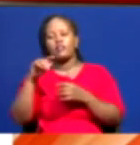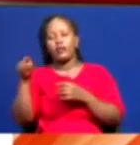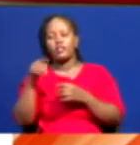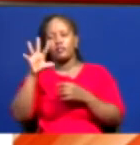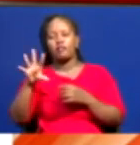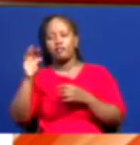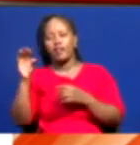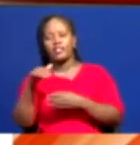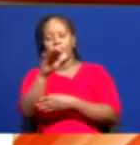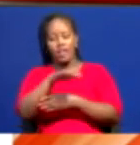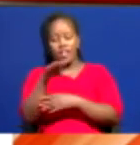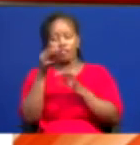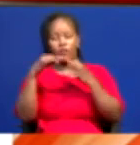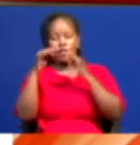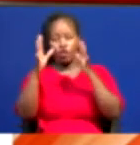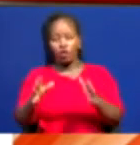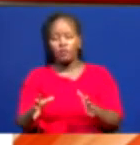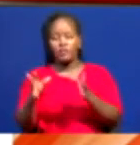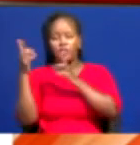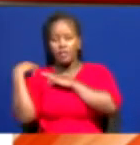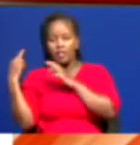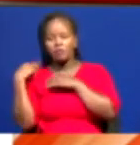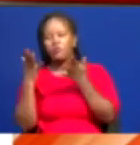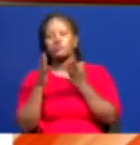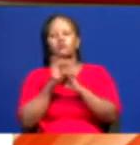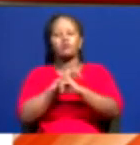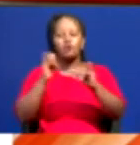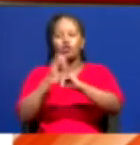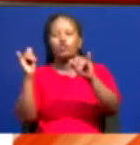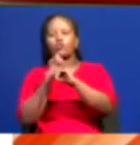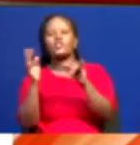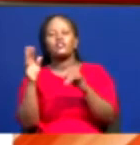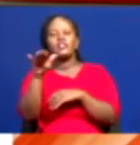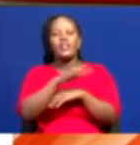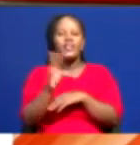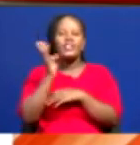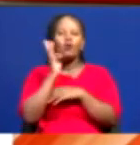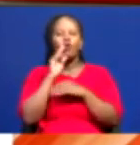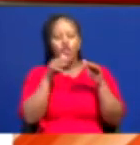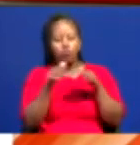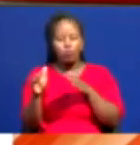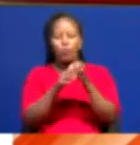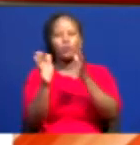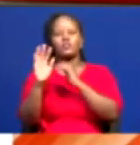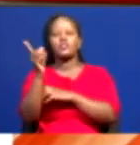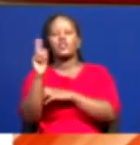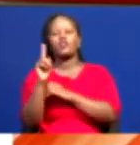ambao watajukumiwa kusafisha na kuzibua mitaro na mifereji ya kupitisha maji jijini Nairobi na viunga vyake.